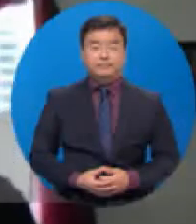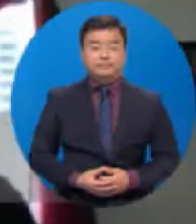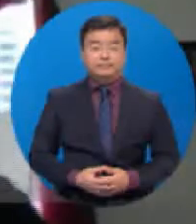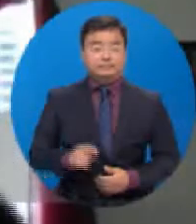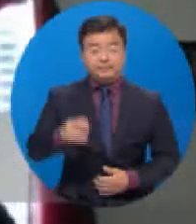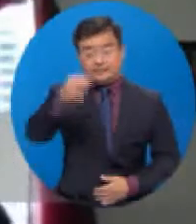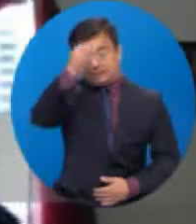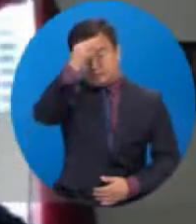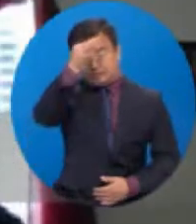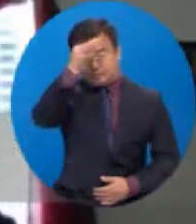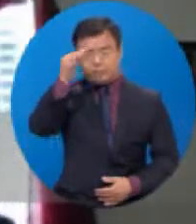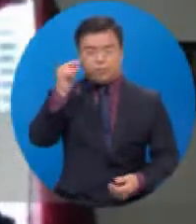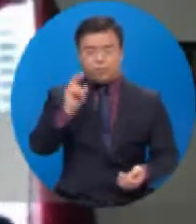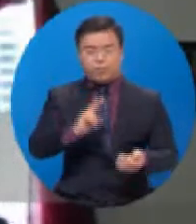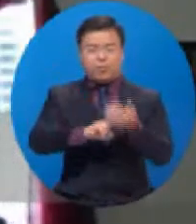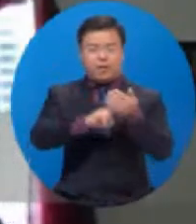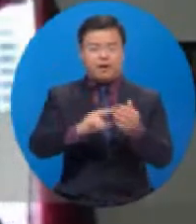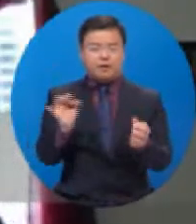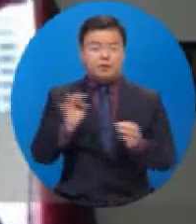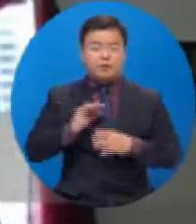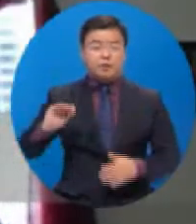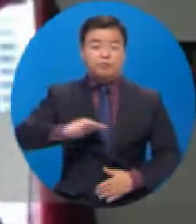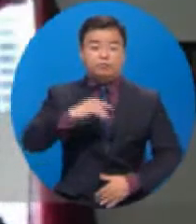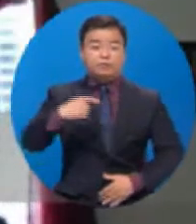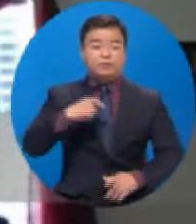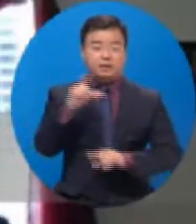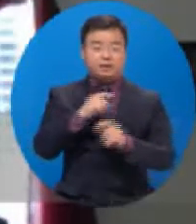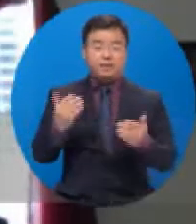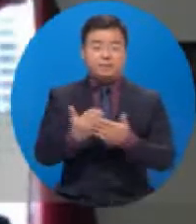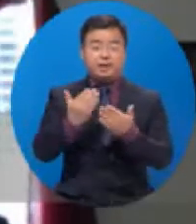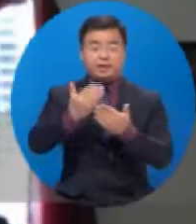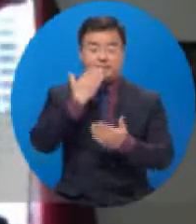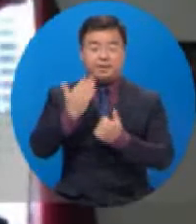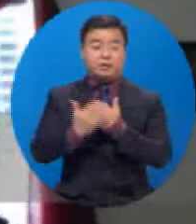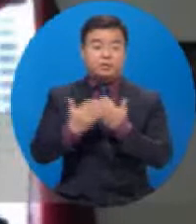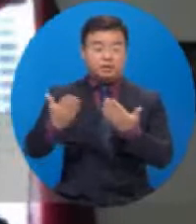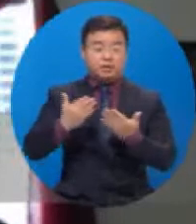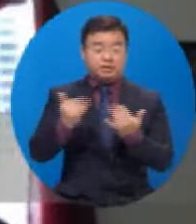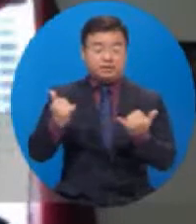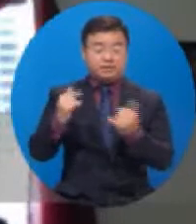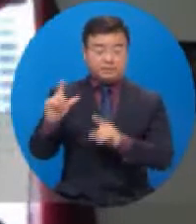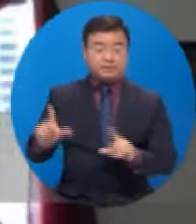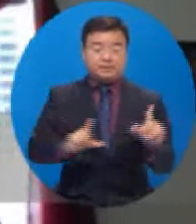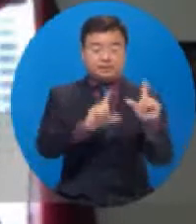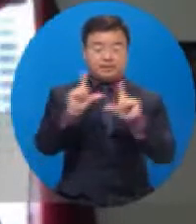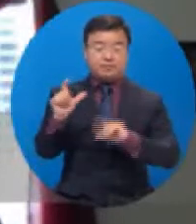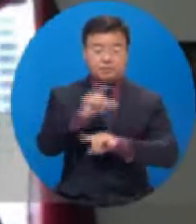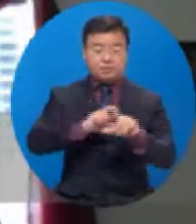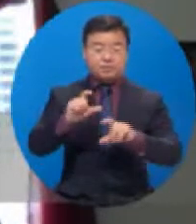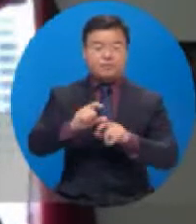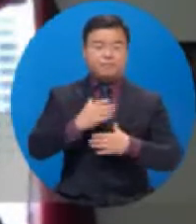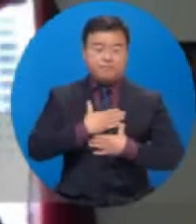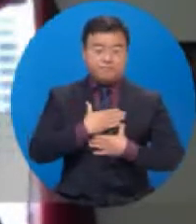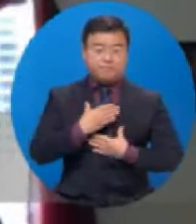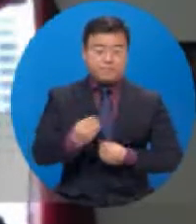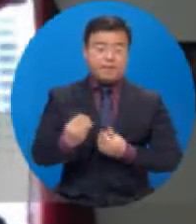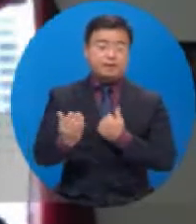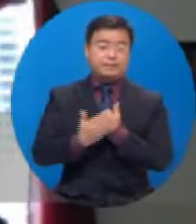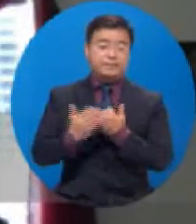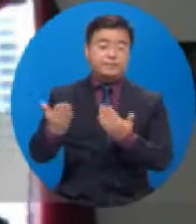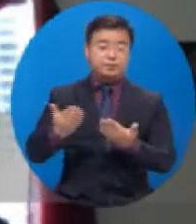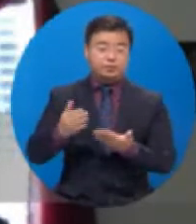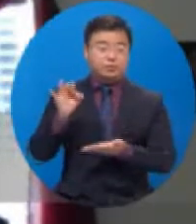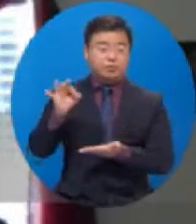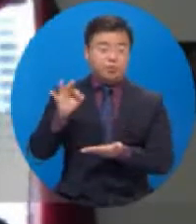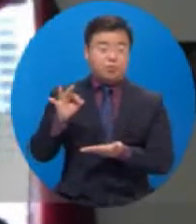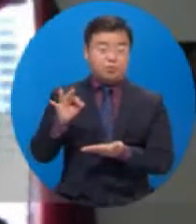Technology is phenomenal and it'll help us to advance further. But also just to increase the convenience of people's lives and